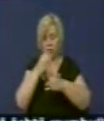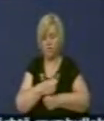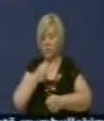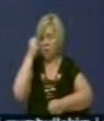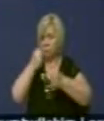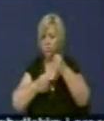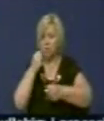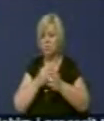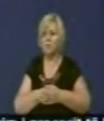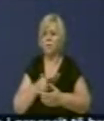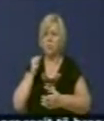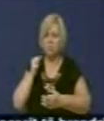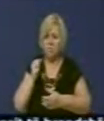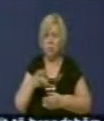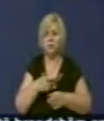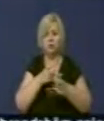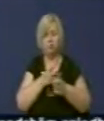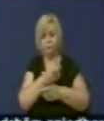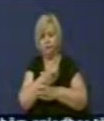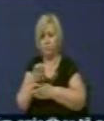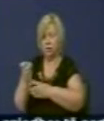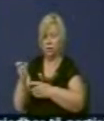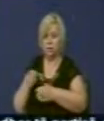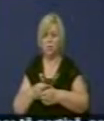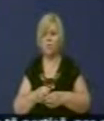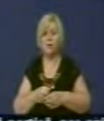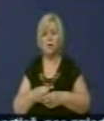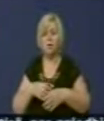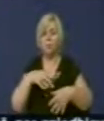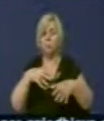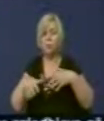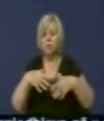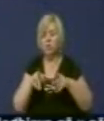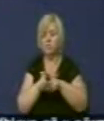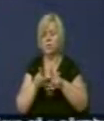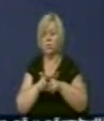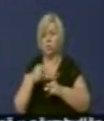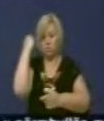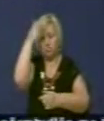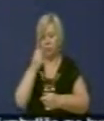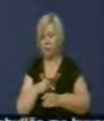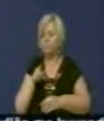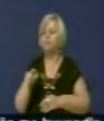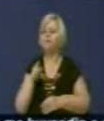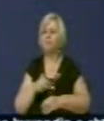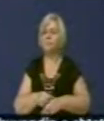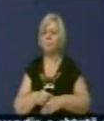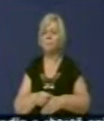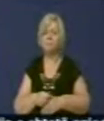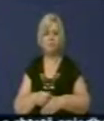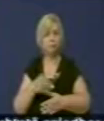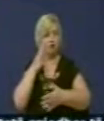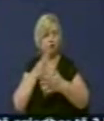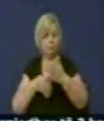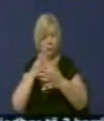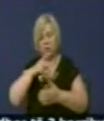sistemit ai i cili e korrigjoi këtë. Policisë së Kosovës ju vodhën 48 kg heroin përderisa kjo po i